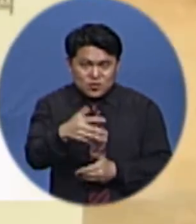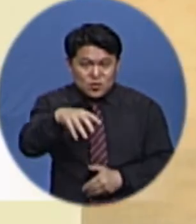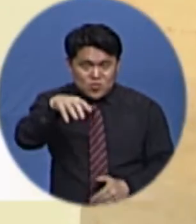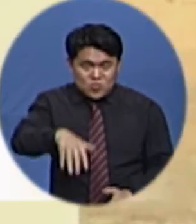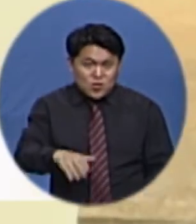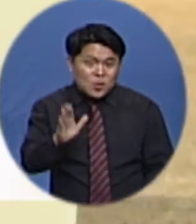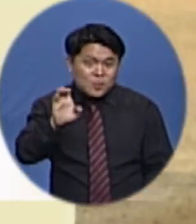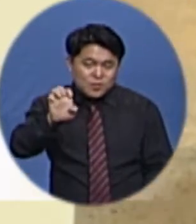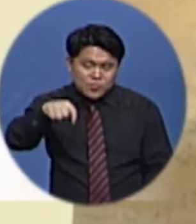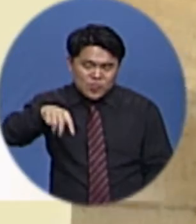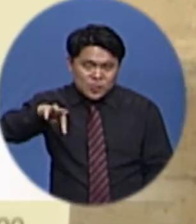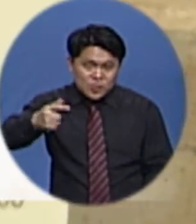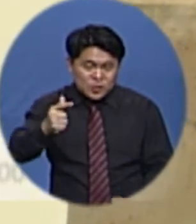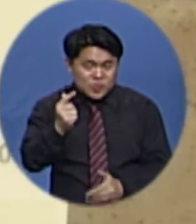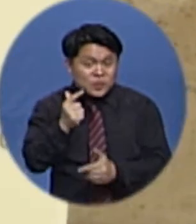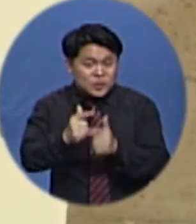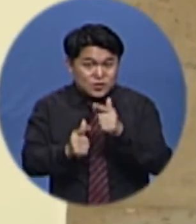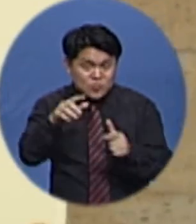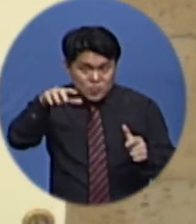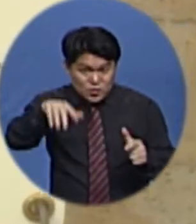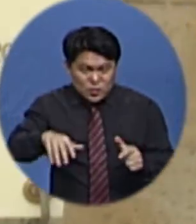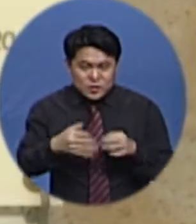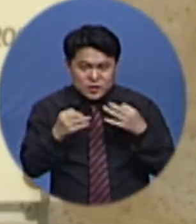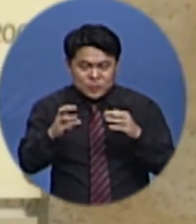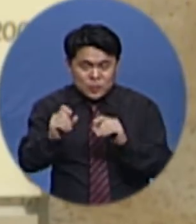금요일과 토요일에 진행될 예정입니다.